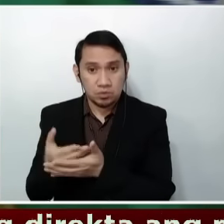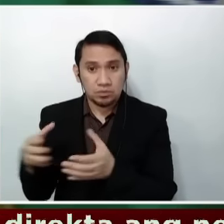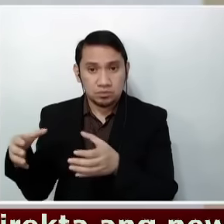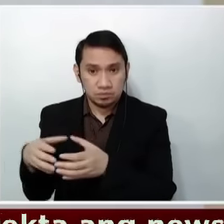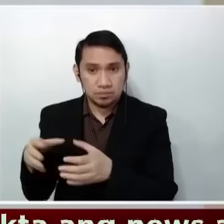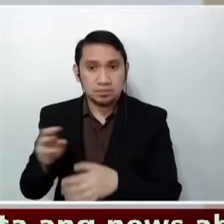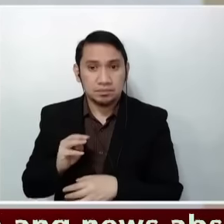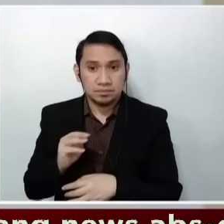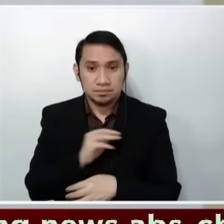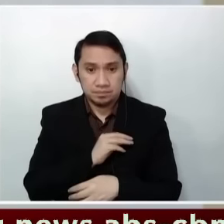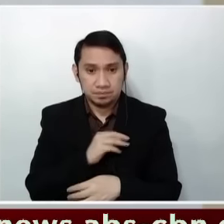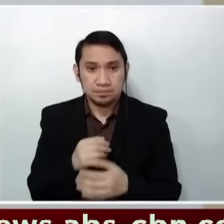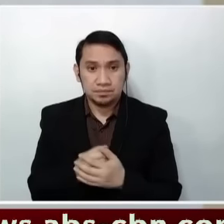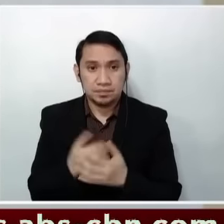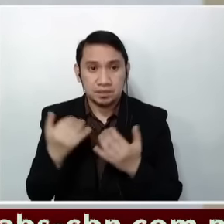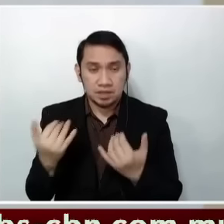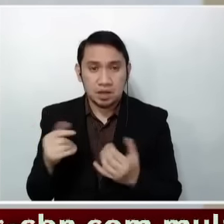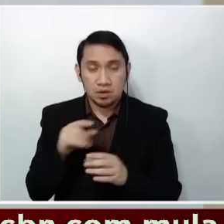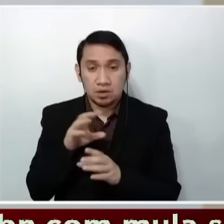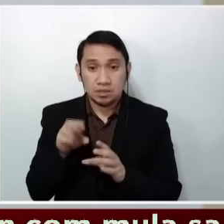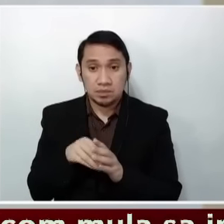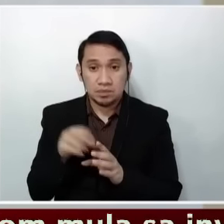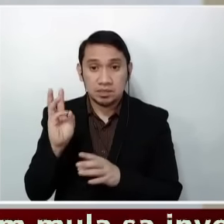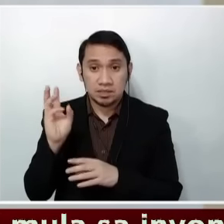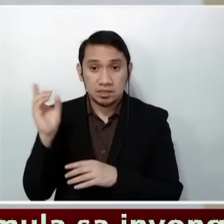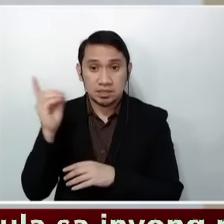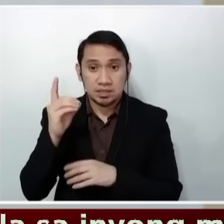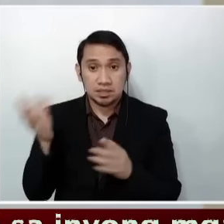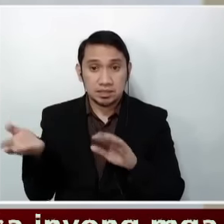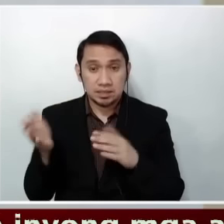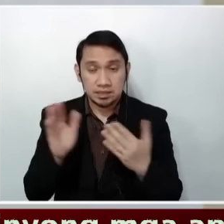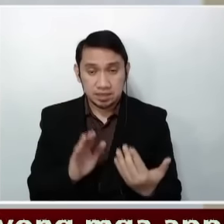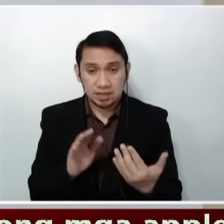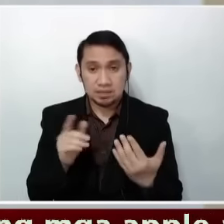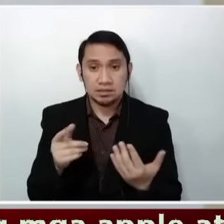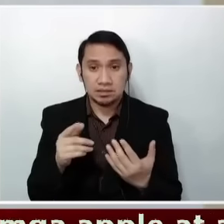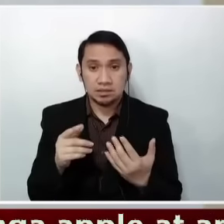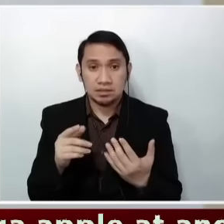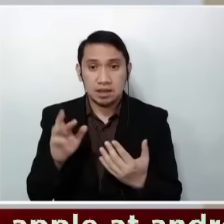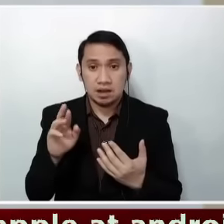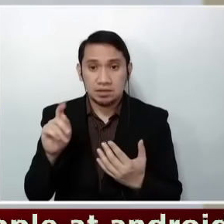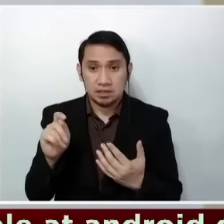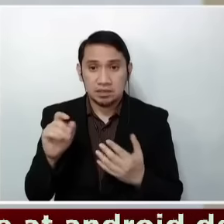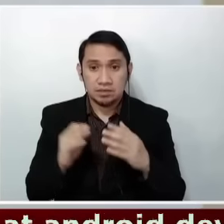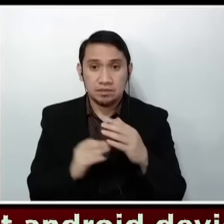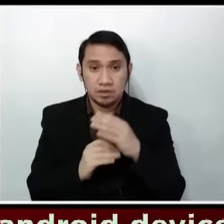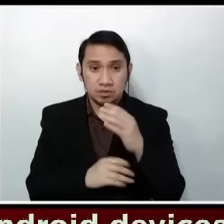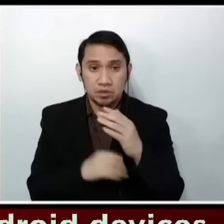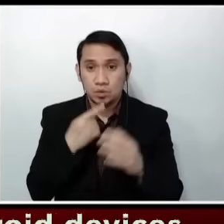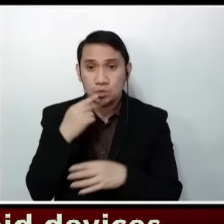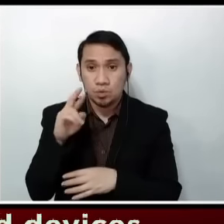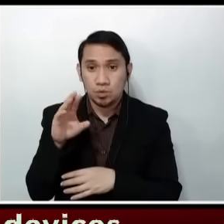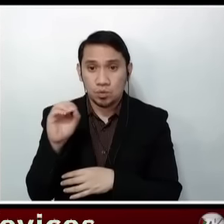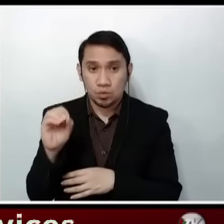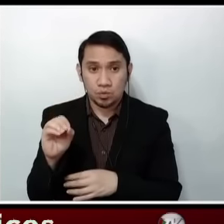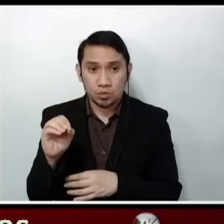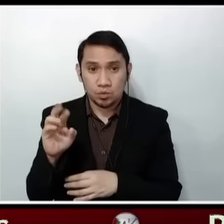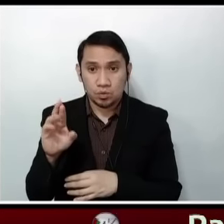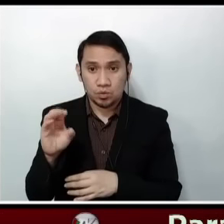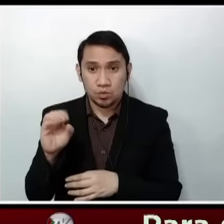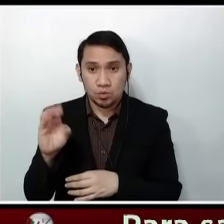pinakabagong miyembro na itinaon sana sa 16th death anniversary ng party founder na si dating Senador Raul Roco. Inurong